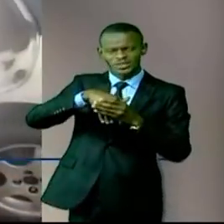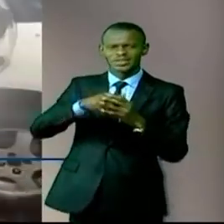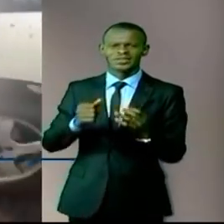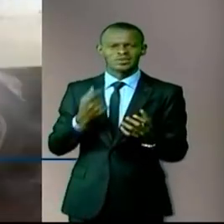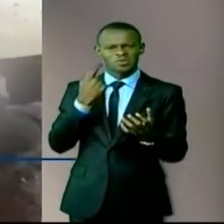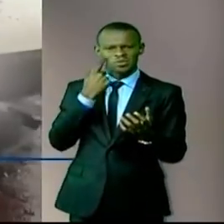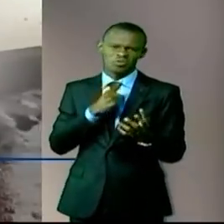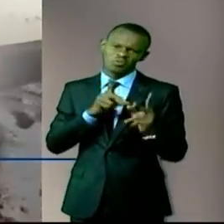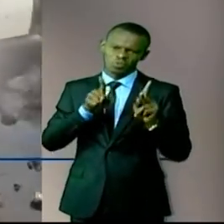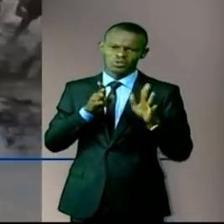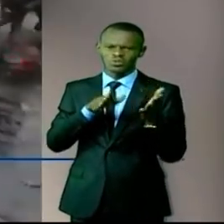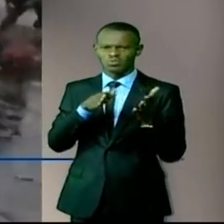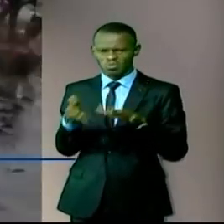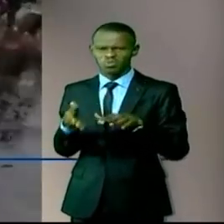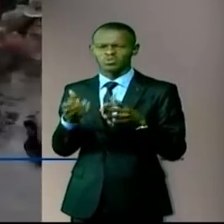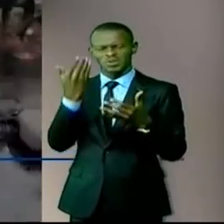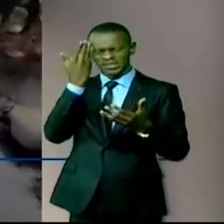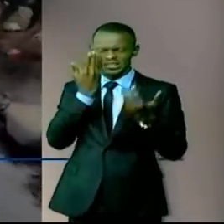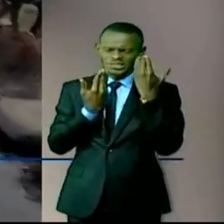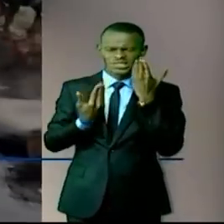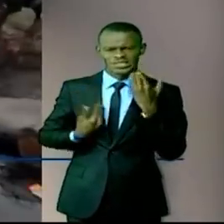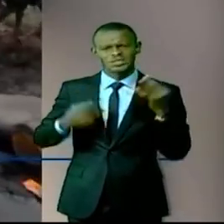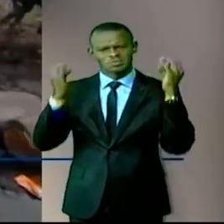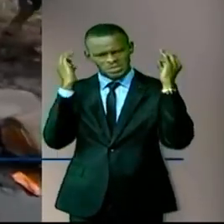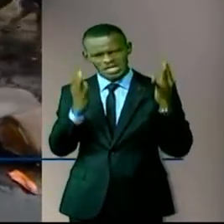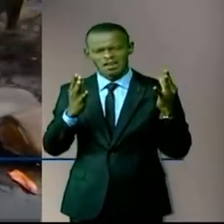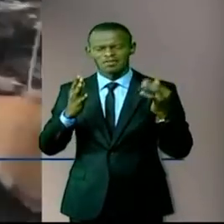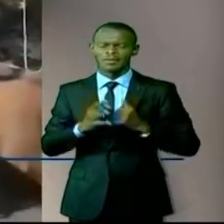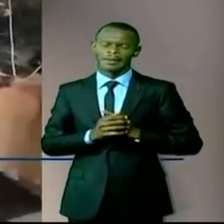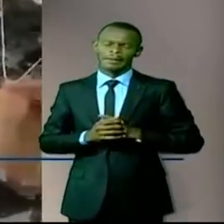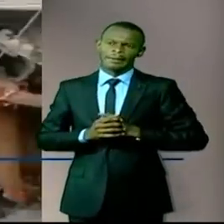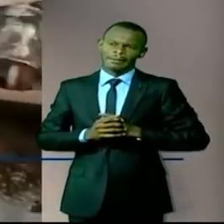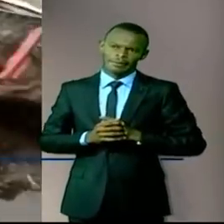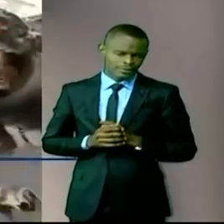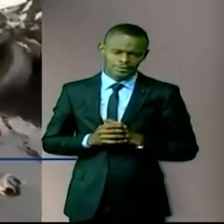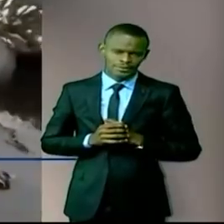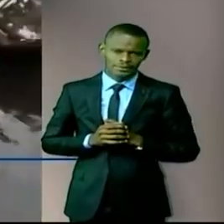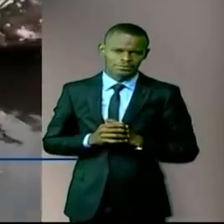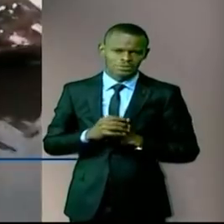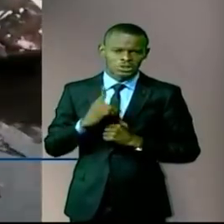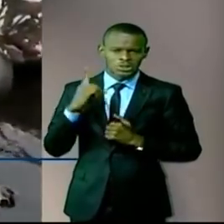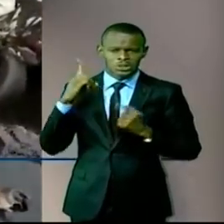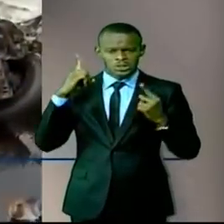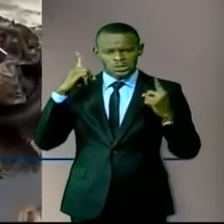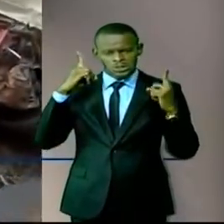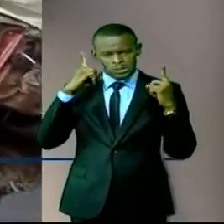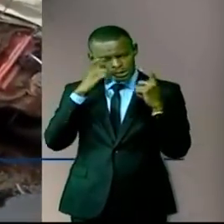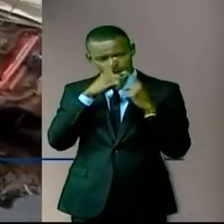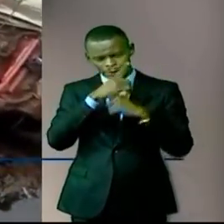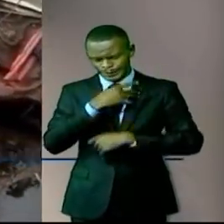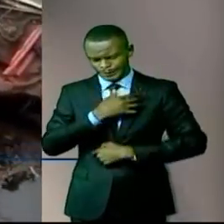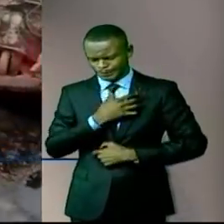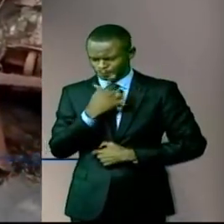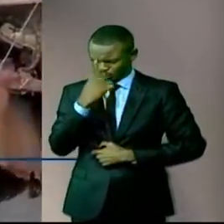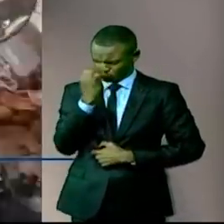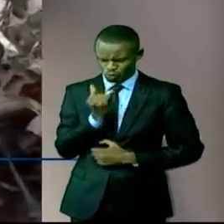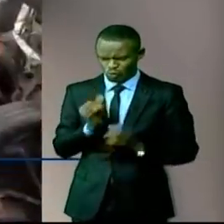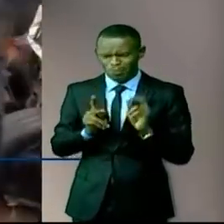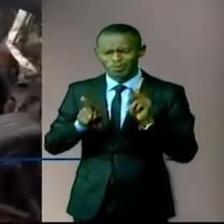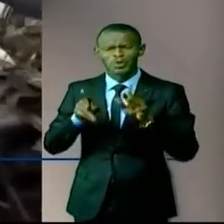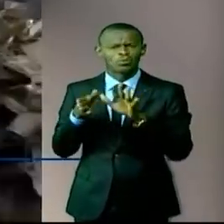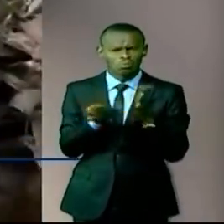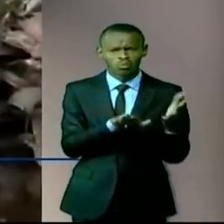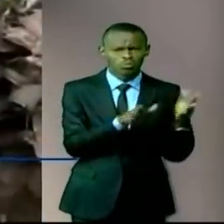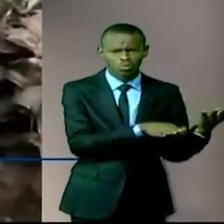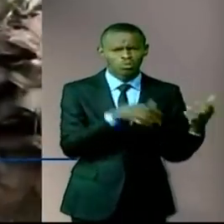de décès ainsi que des blessés graves. Pourquoi tous ces drames à répétition? Personne ne peut y répondre convenablement,